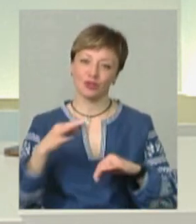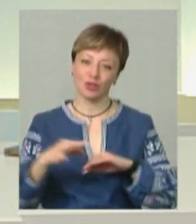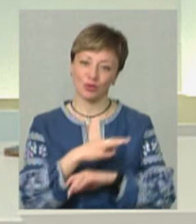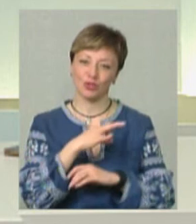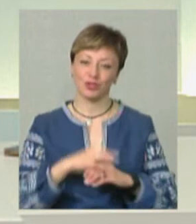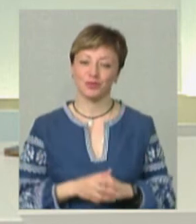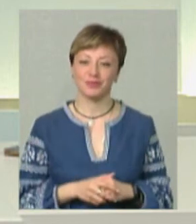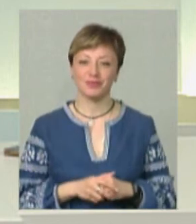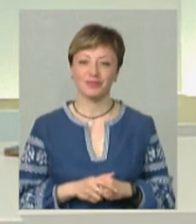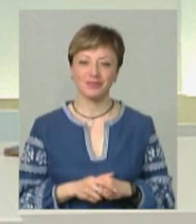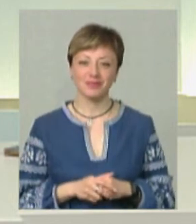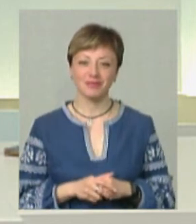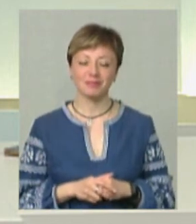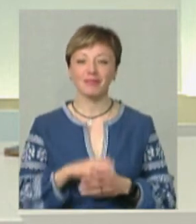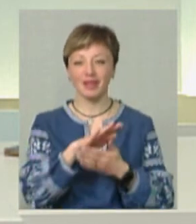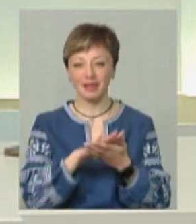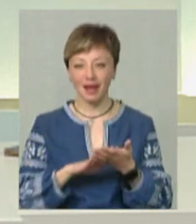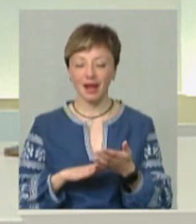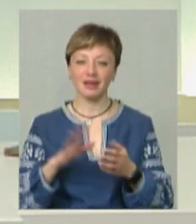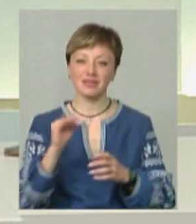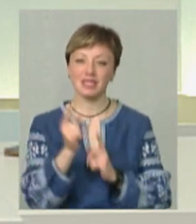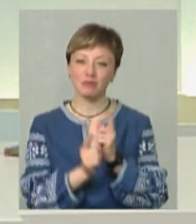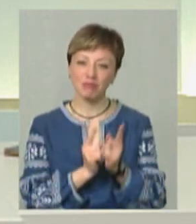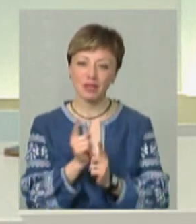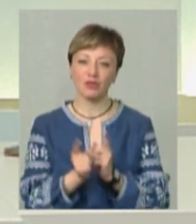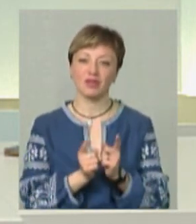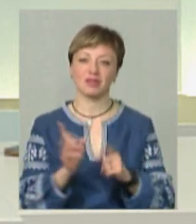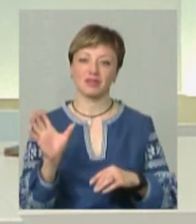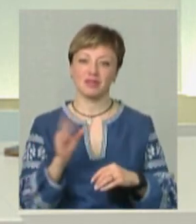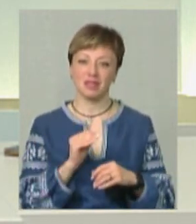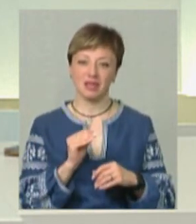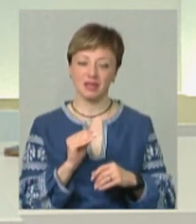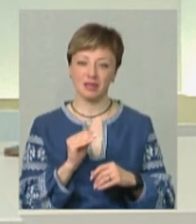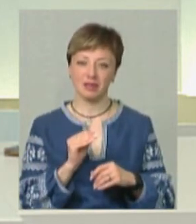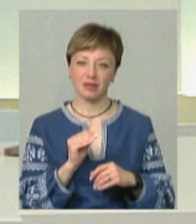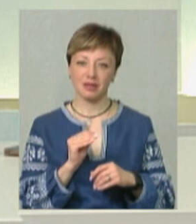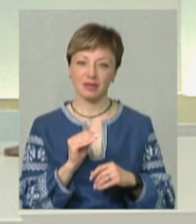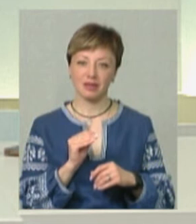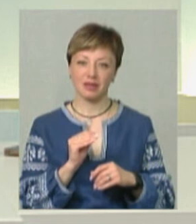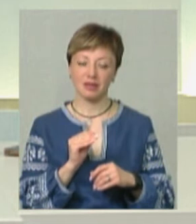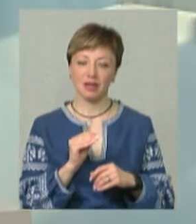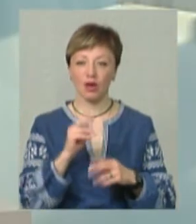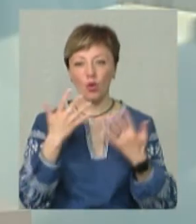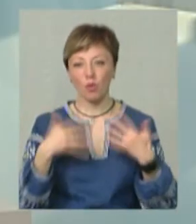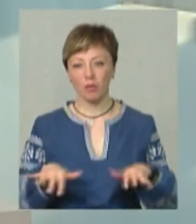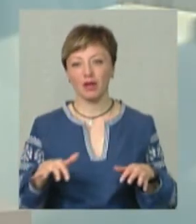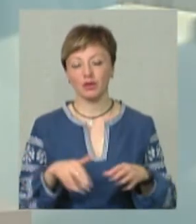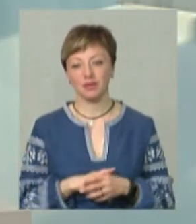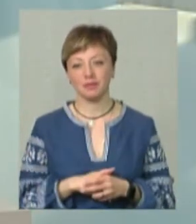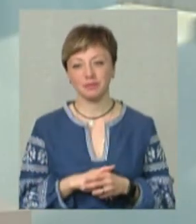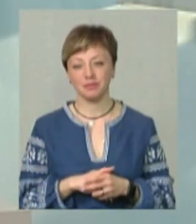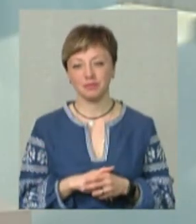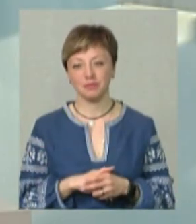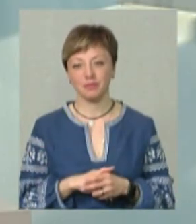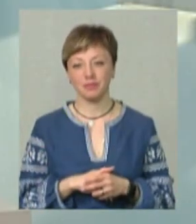дружину. Далі це все змінювалося, це все десь сучасно губилося, так.